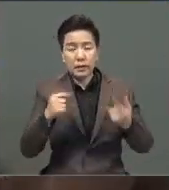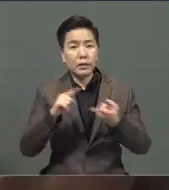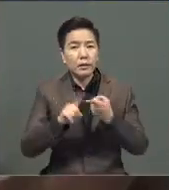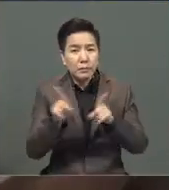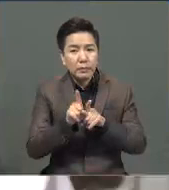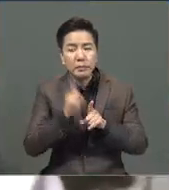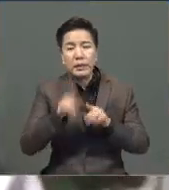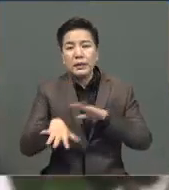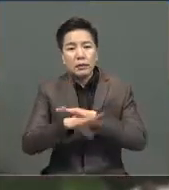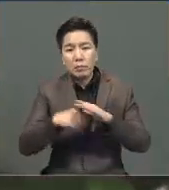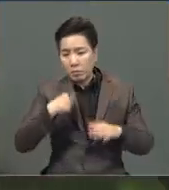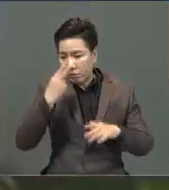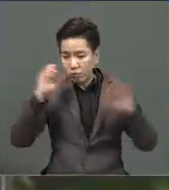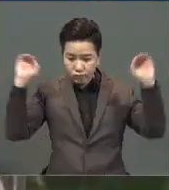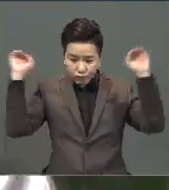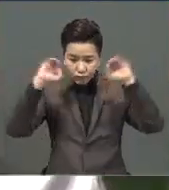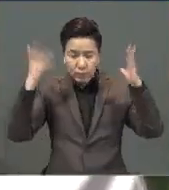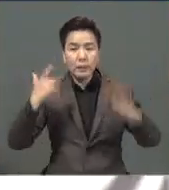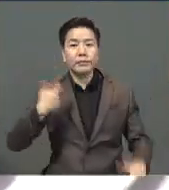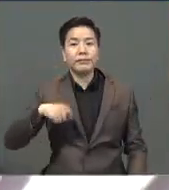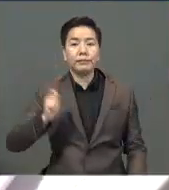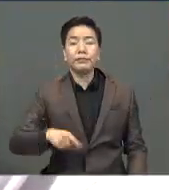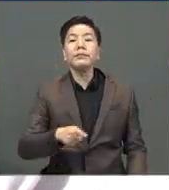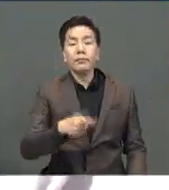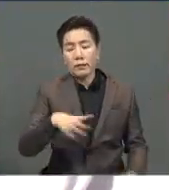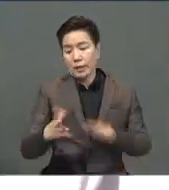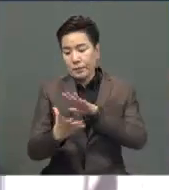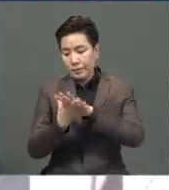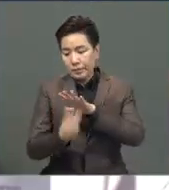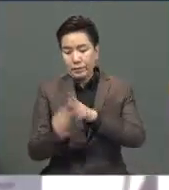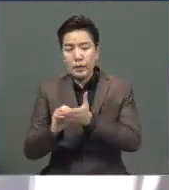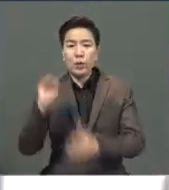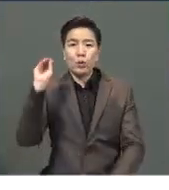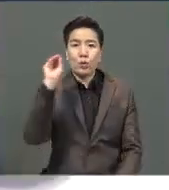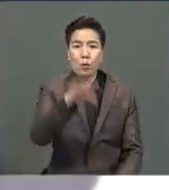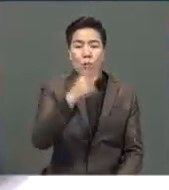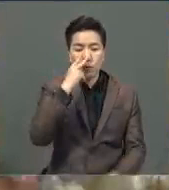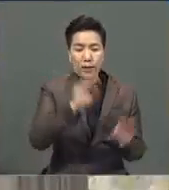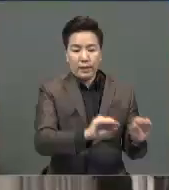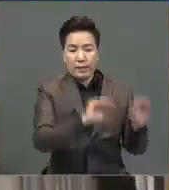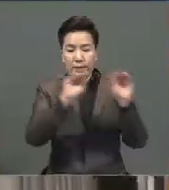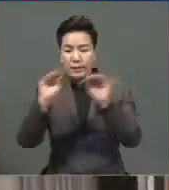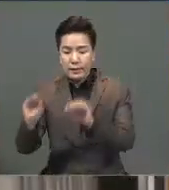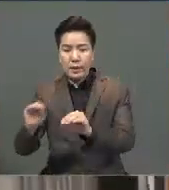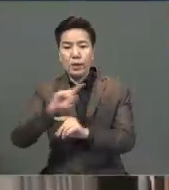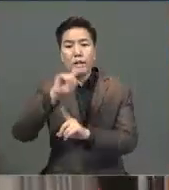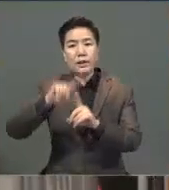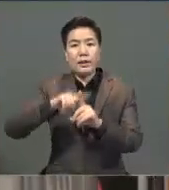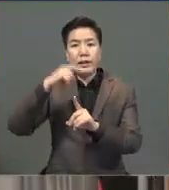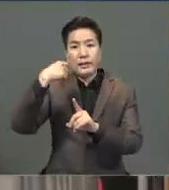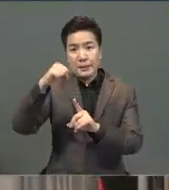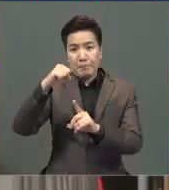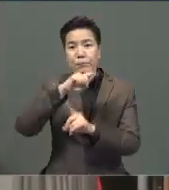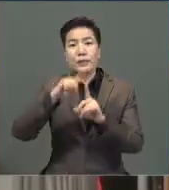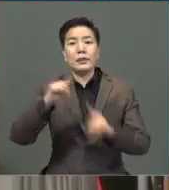ว่าเป็นหลักฐานที่ไม่เคยเห็นทางศาลจึงให้นำสำเนาส่งไปให้แล้วก็เลื่อนนัดไต่สวนไปเป็นวันที่